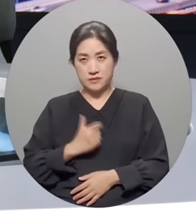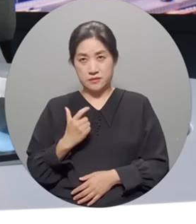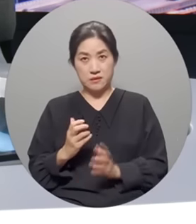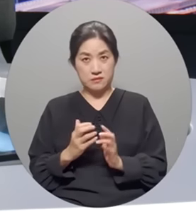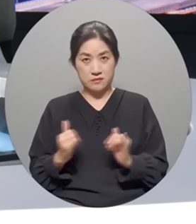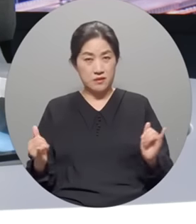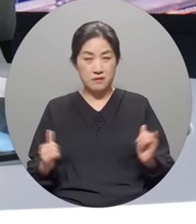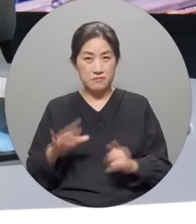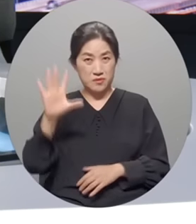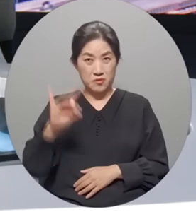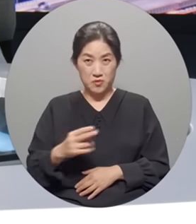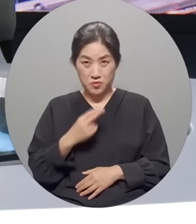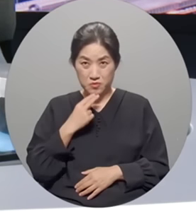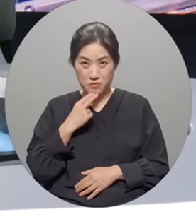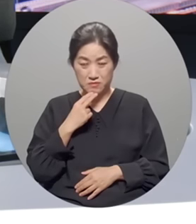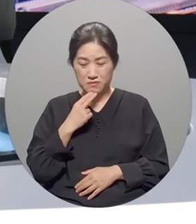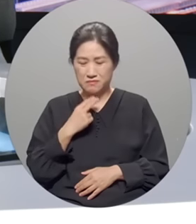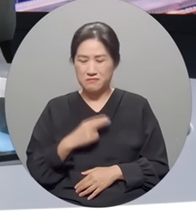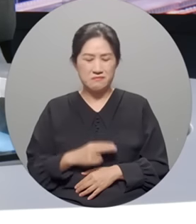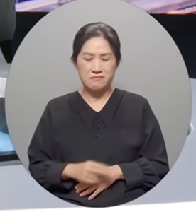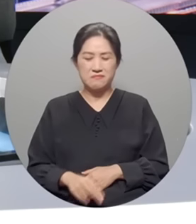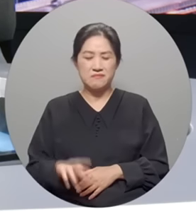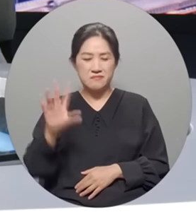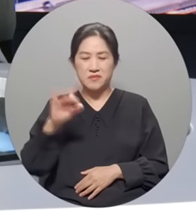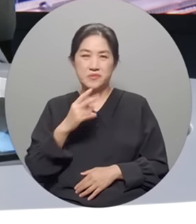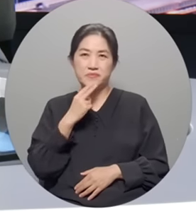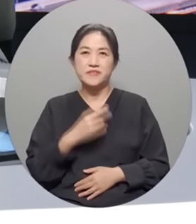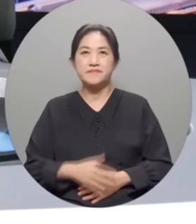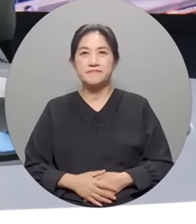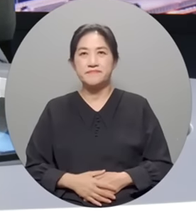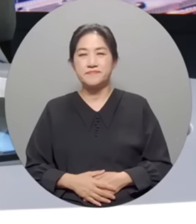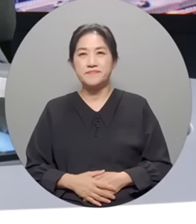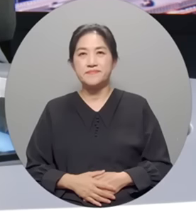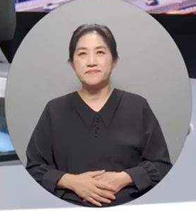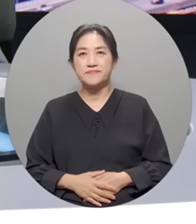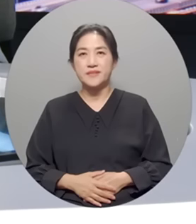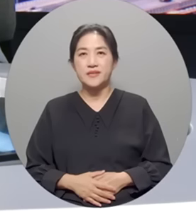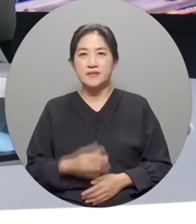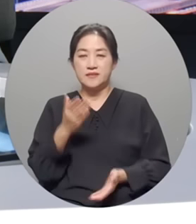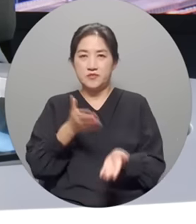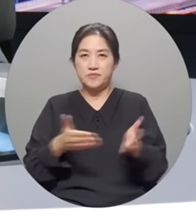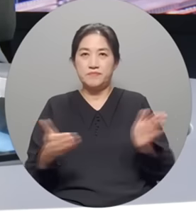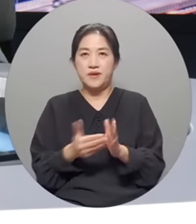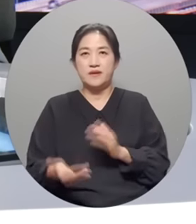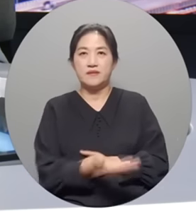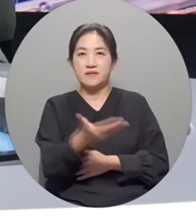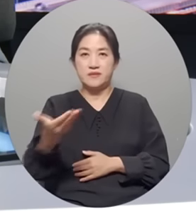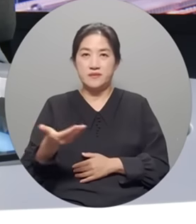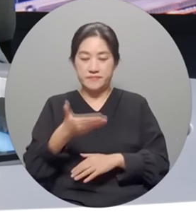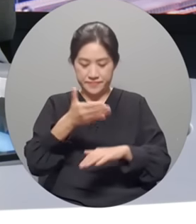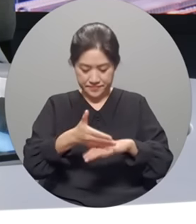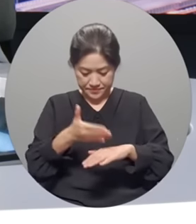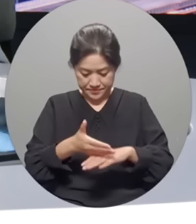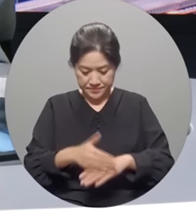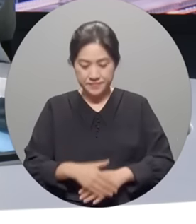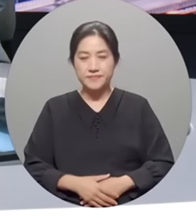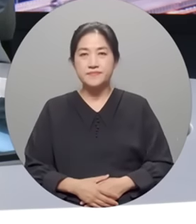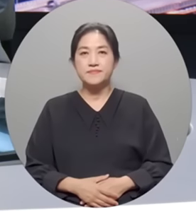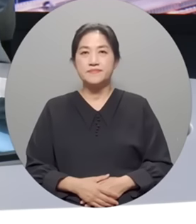자존심 강한 사람에게 어울리는 모습은 아닐 겁니다. 목요일 뉴스데스크 마칩니다. 시청해주신 여러분 고맙습니다.